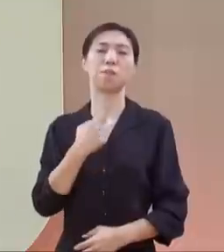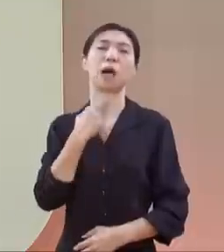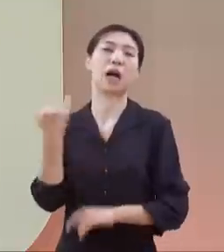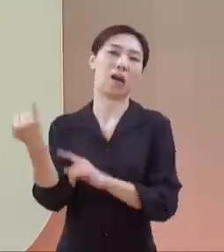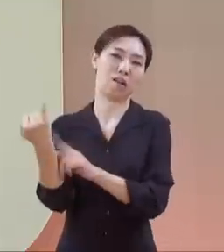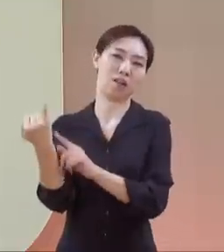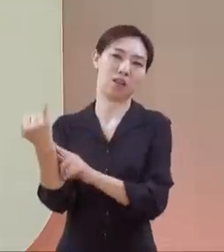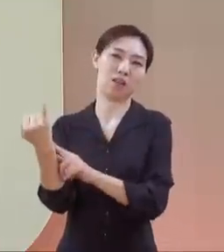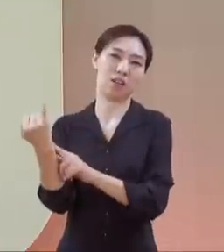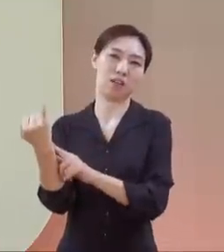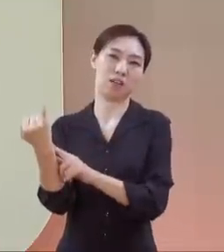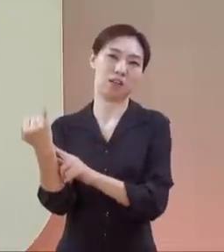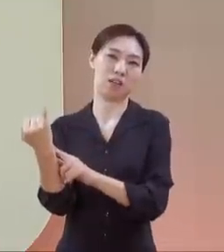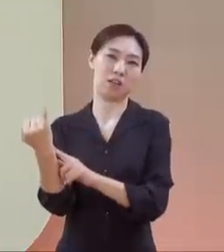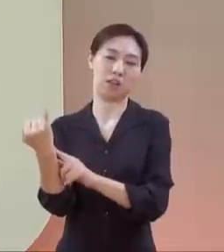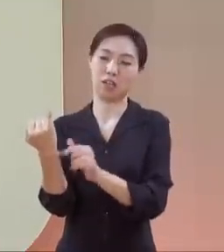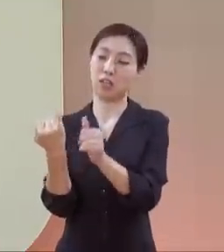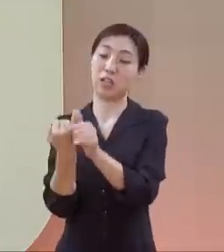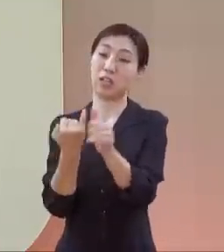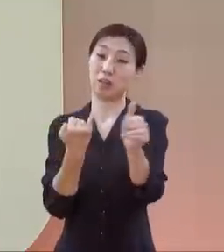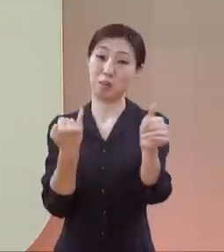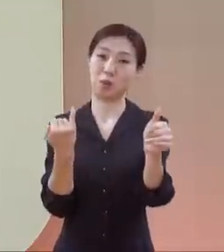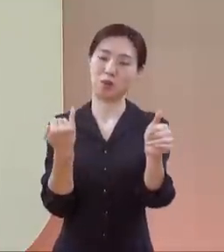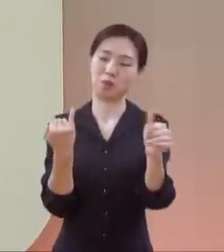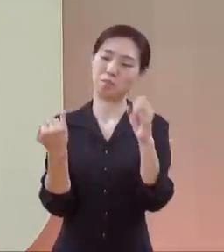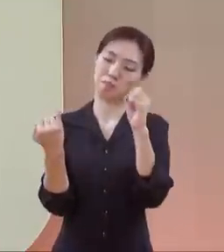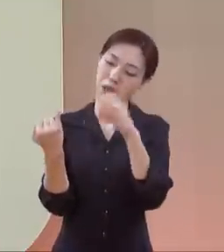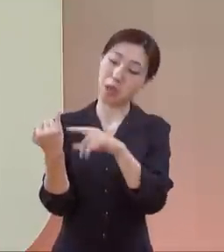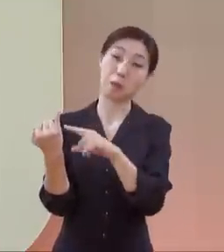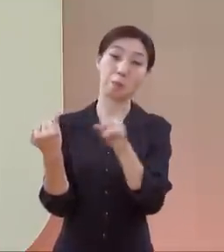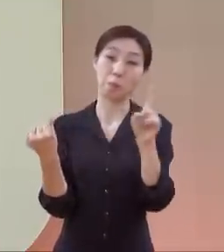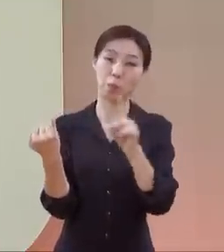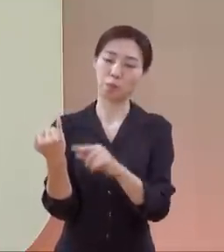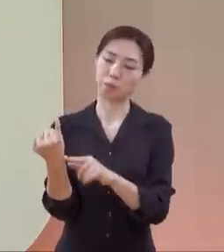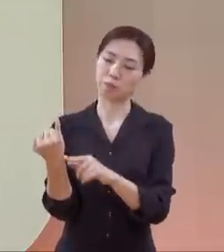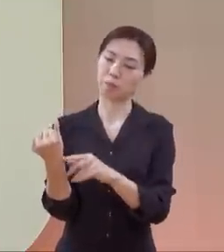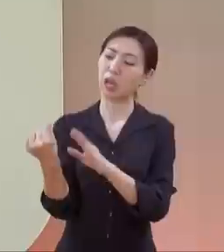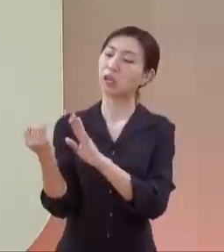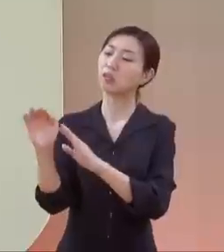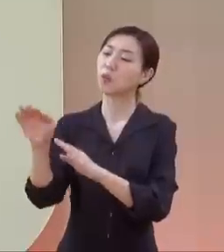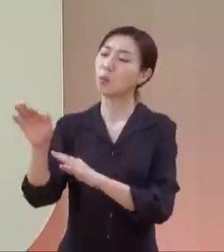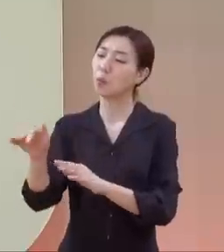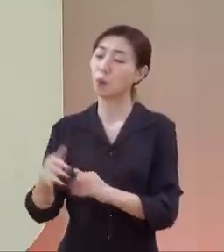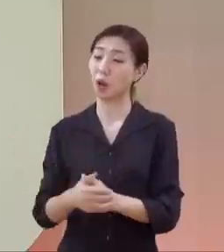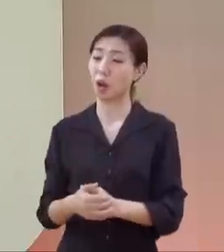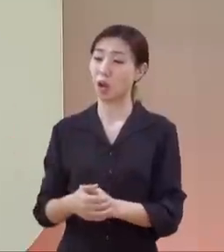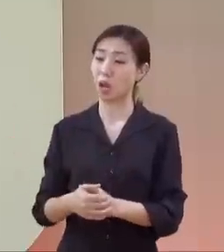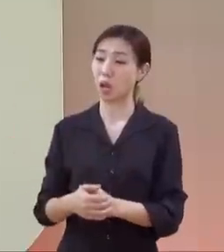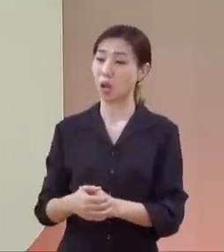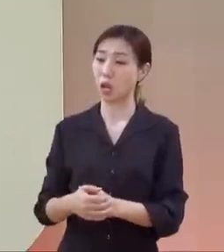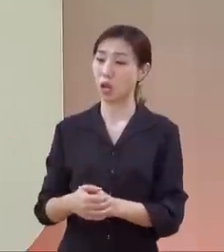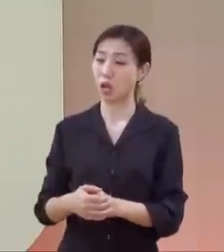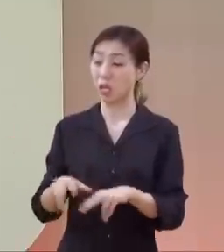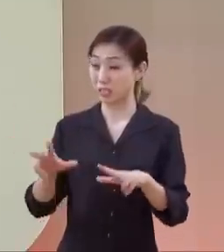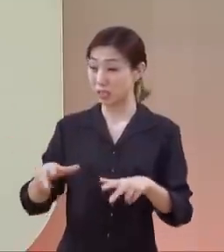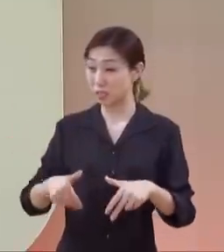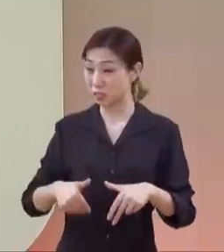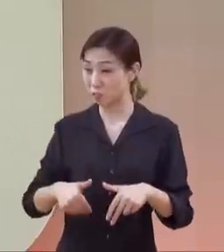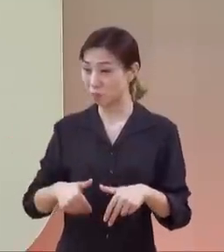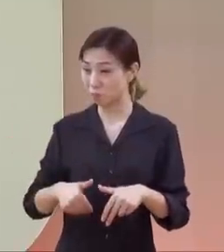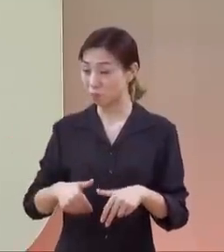보다 못한 남편이 여보 당신에게 필요한 거는 마음에 안정인 것